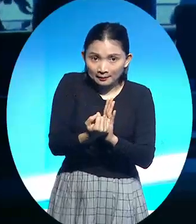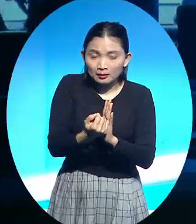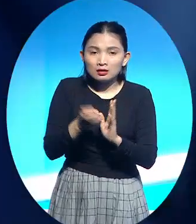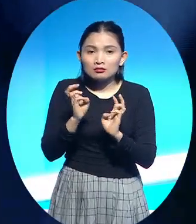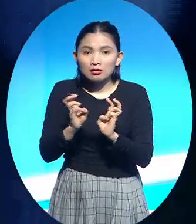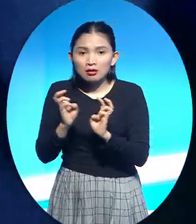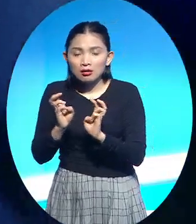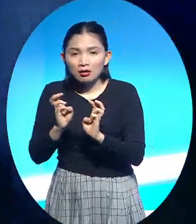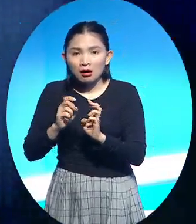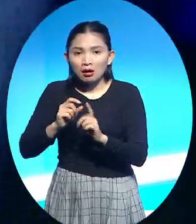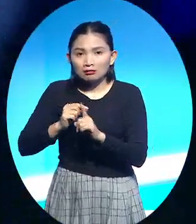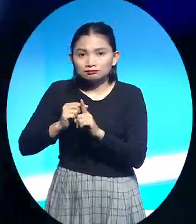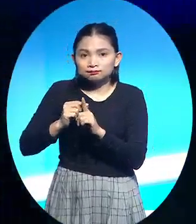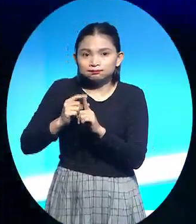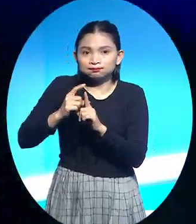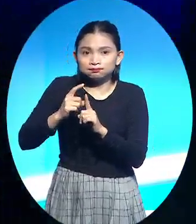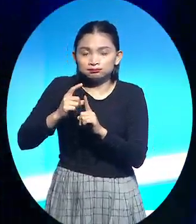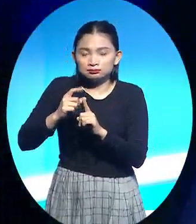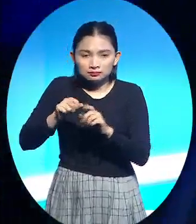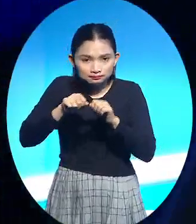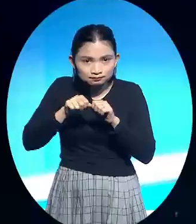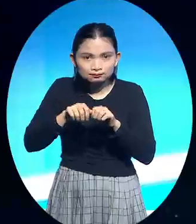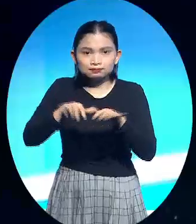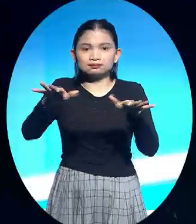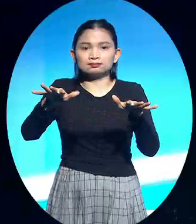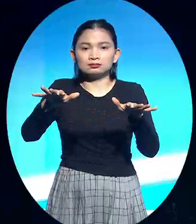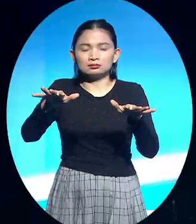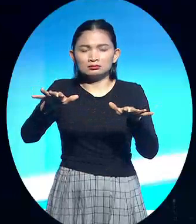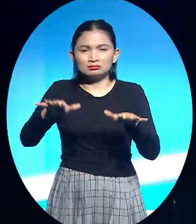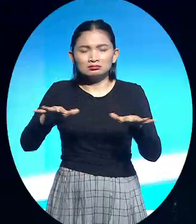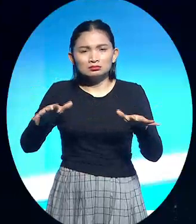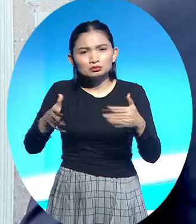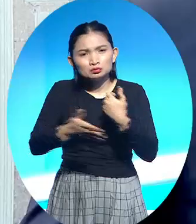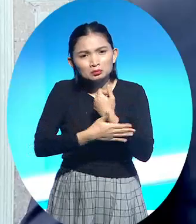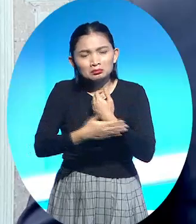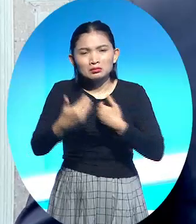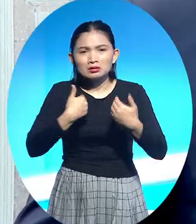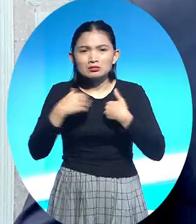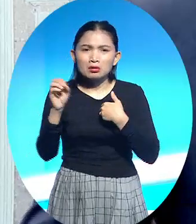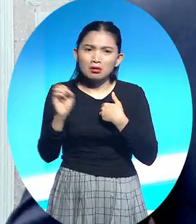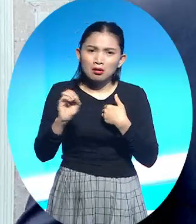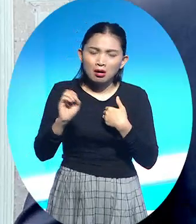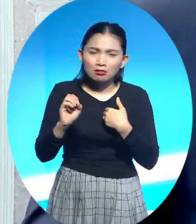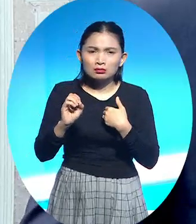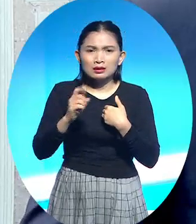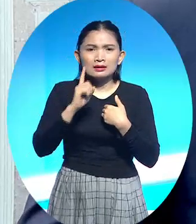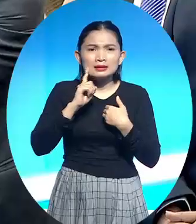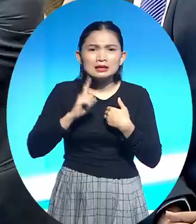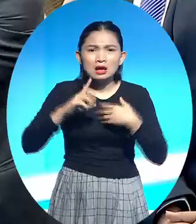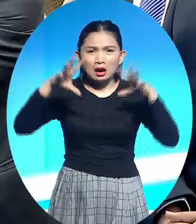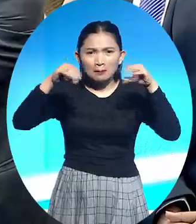nguồn điện bổ sung ngay trực tiếp cho toàn bộ cái hệ thống, tránh làm ảnh hưởng đến cái sự mà phải cắt điện của nhiều